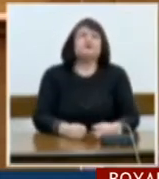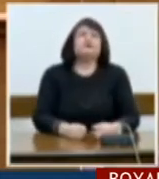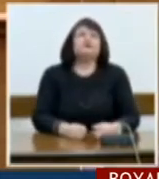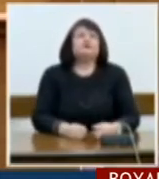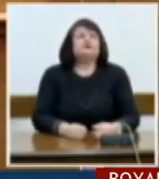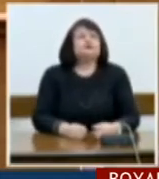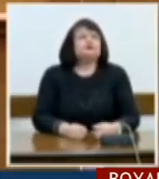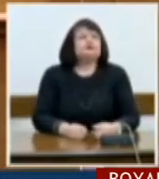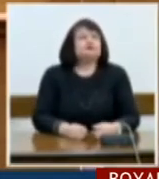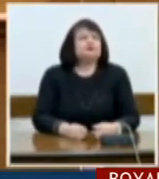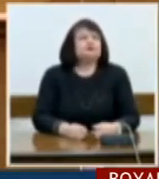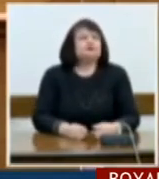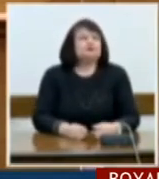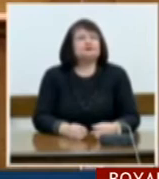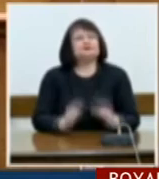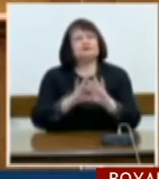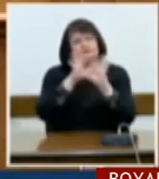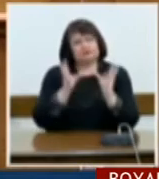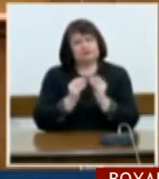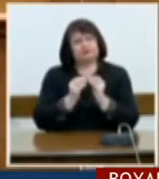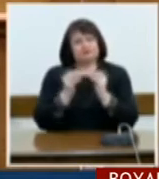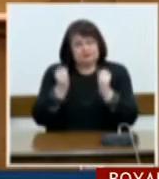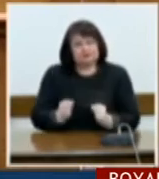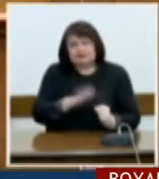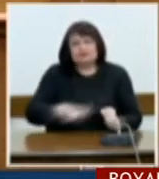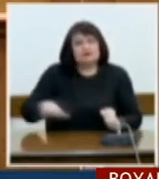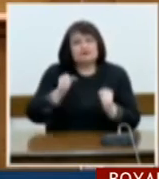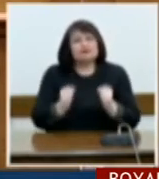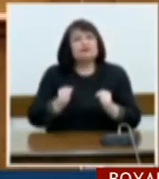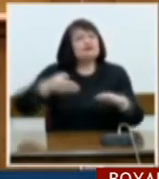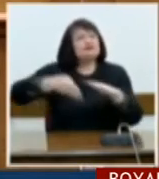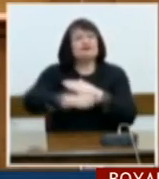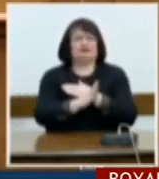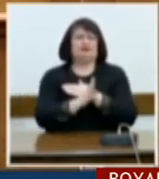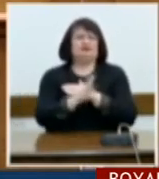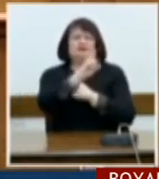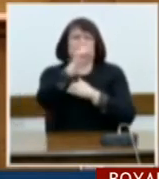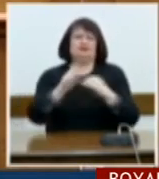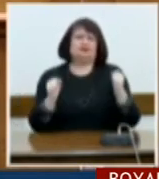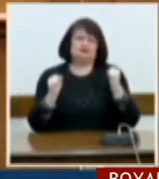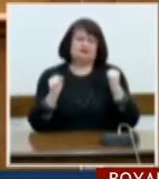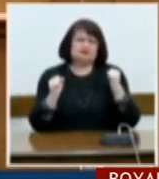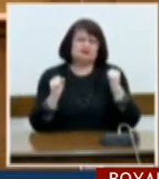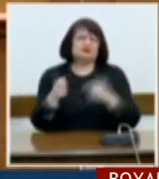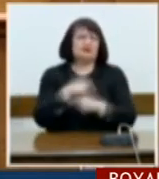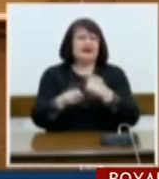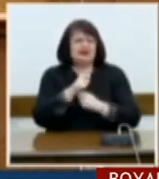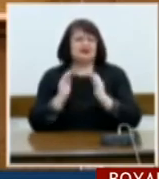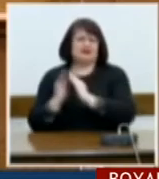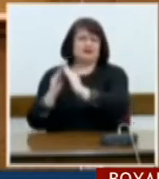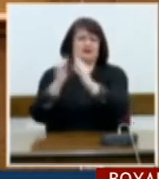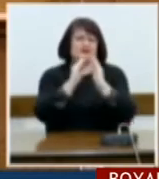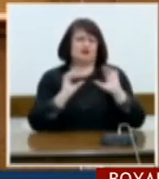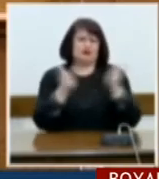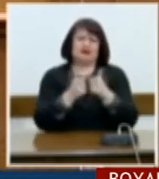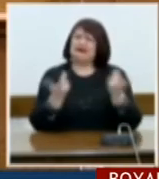και συνολικά πάνω στην κατάσταση την οποία βιώνει σήμερα το μέσο ελληνικό νοικοκυριό, η μέση ελληνική επιχείρηση, την